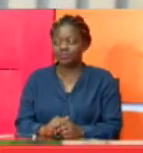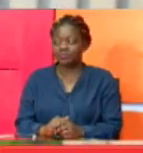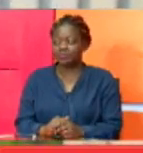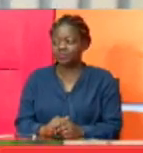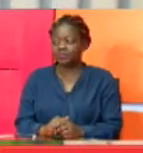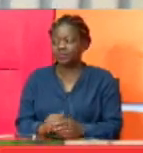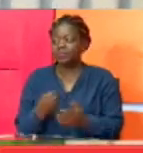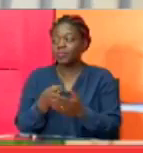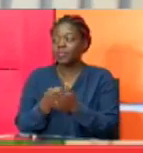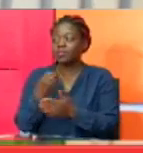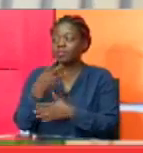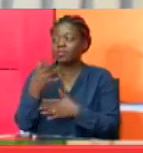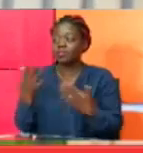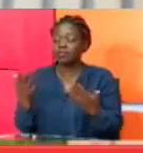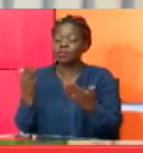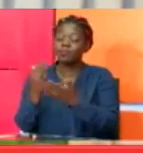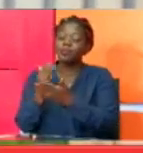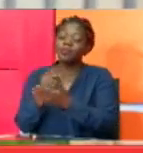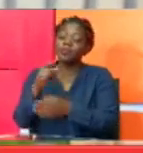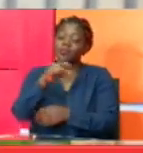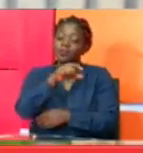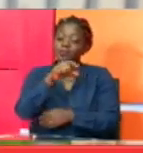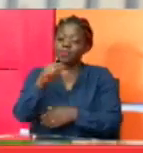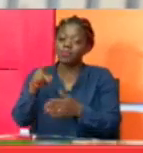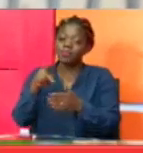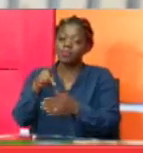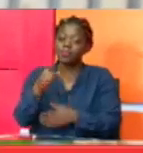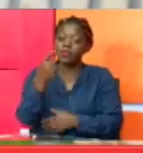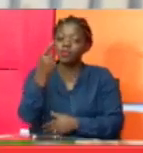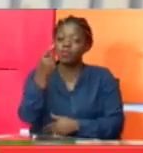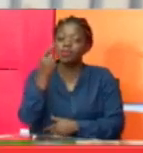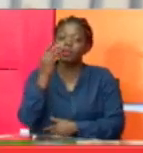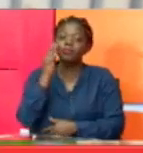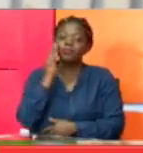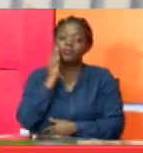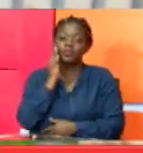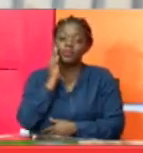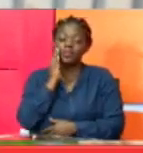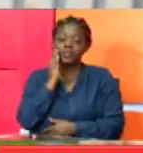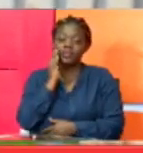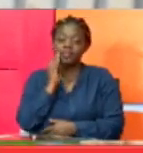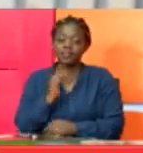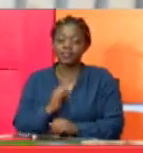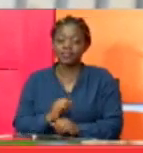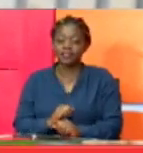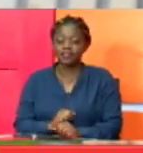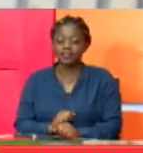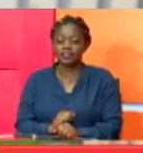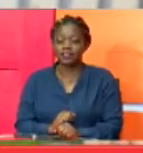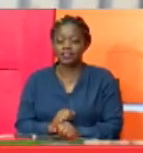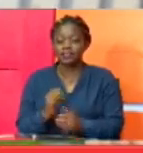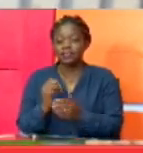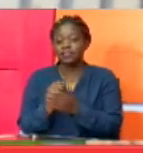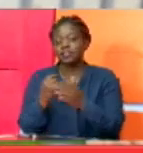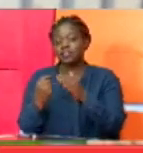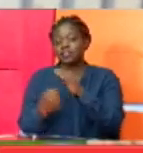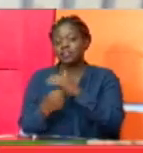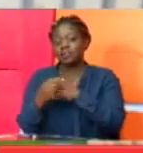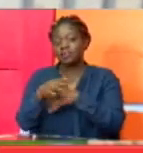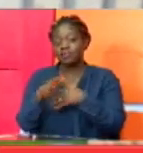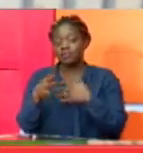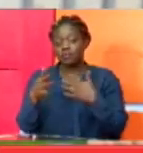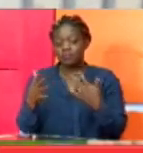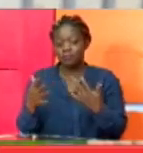nga bamutundira kuba buli wiiki tufulumya akakadde kamu ate tetutasobola kubanga n'embeera yennyini yetulimu